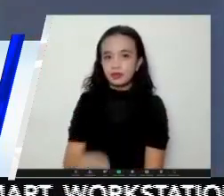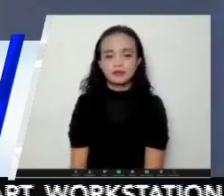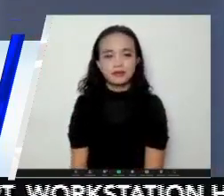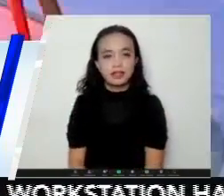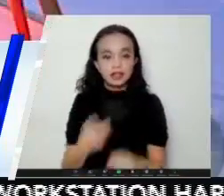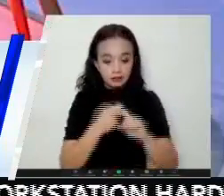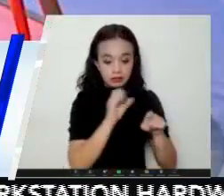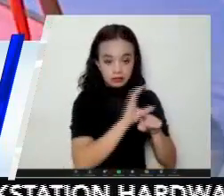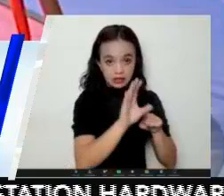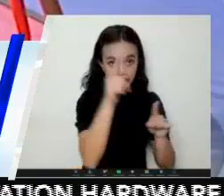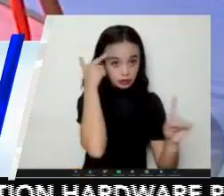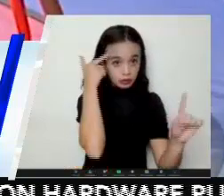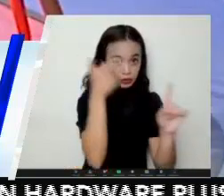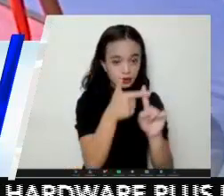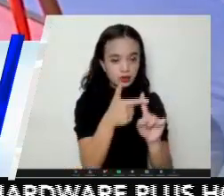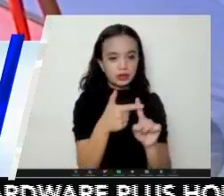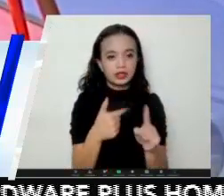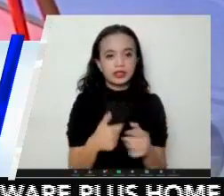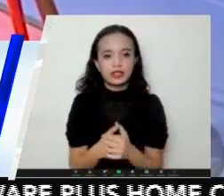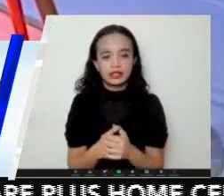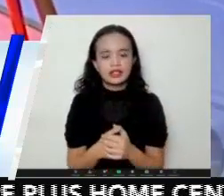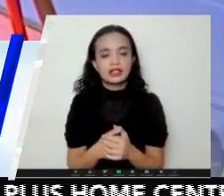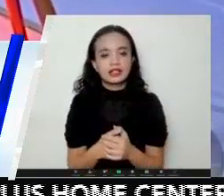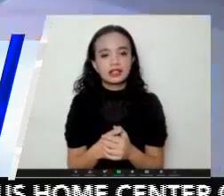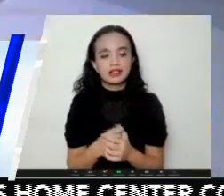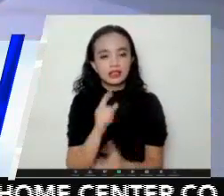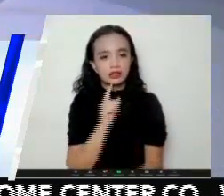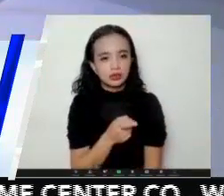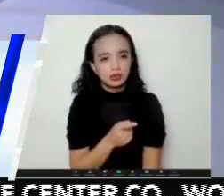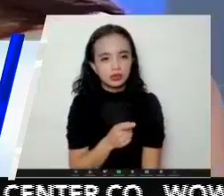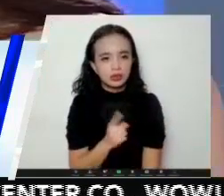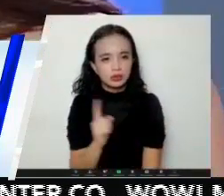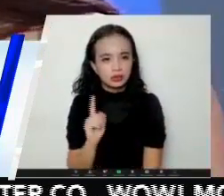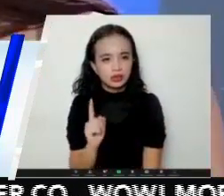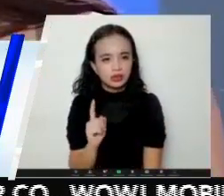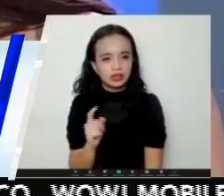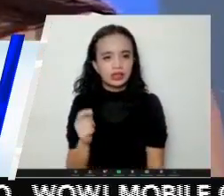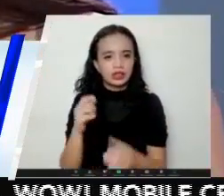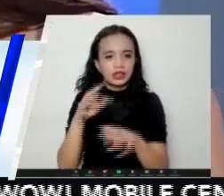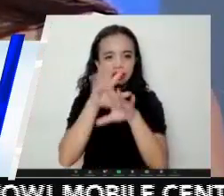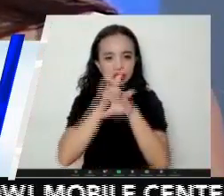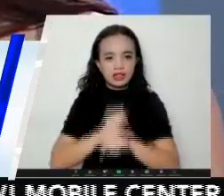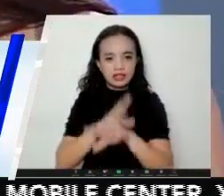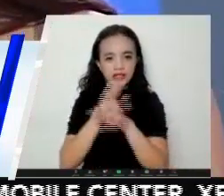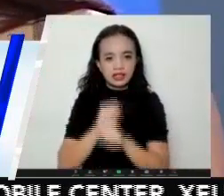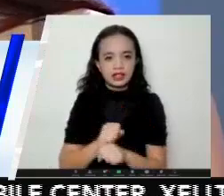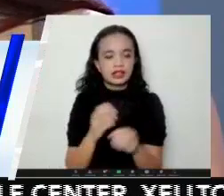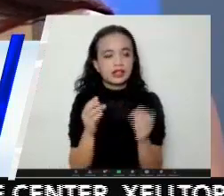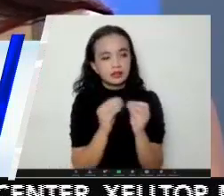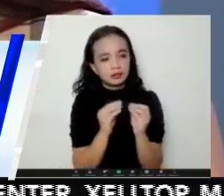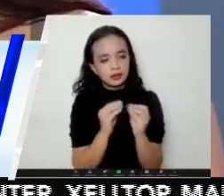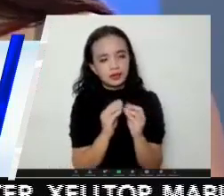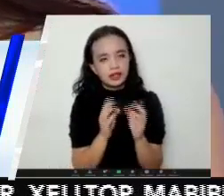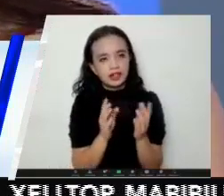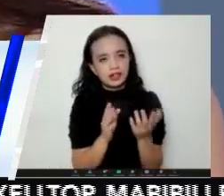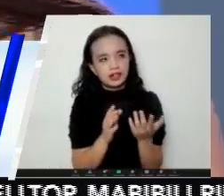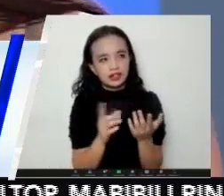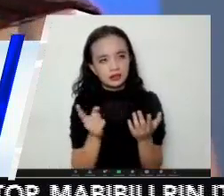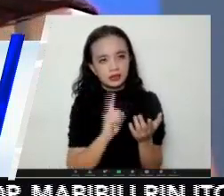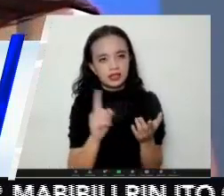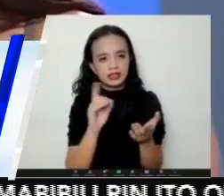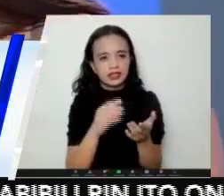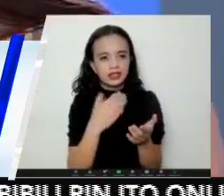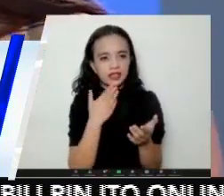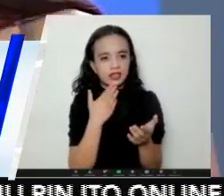goals, ipon na naging Batangas bigla. Hobby. Galingan lang ang mga financial investment, mga